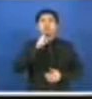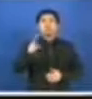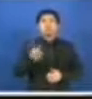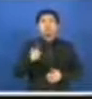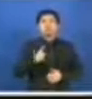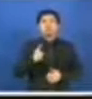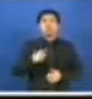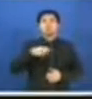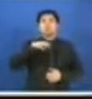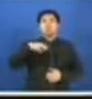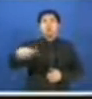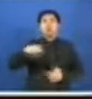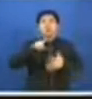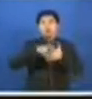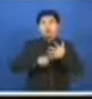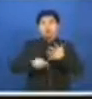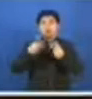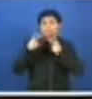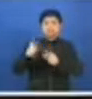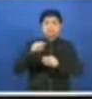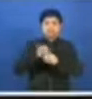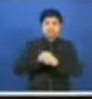Kürdistan Bölgesel Yönetimi